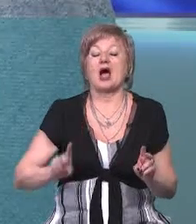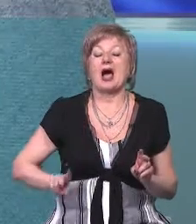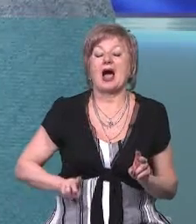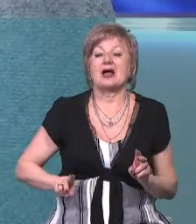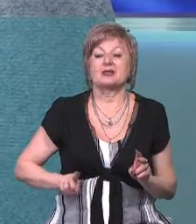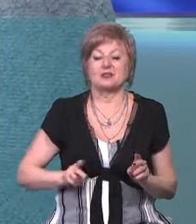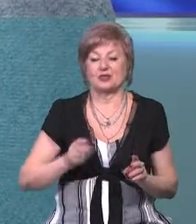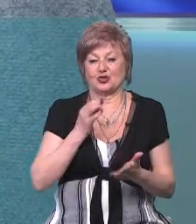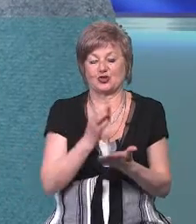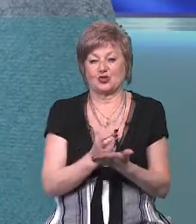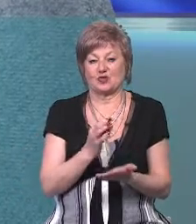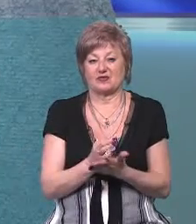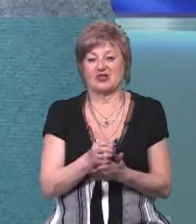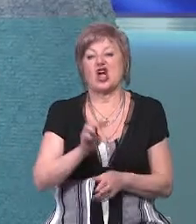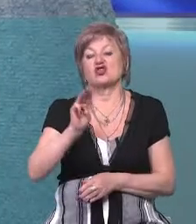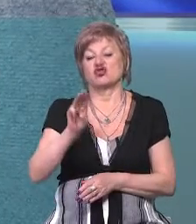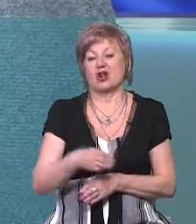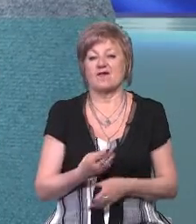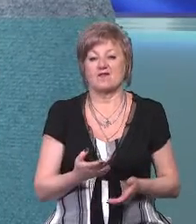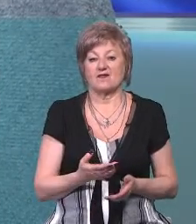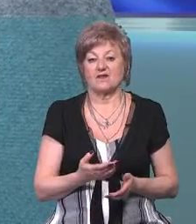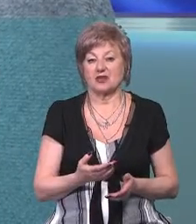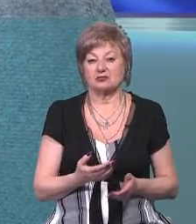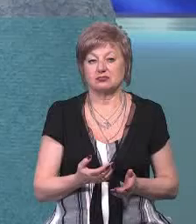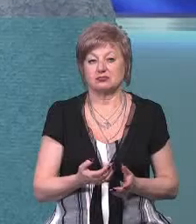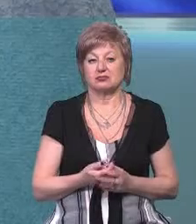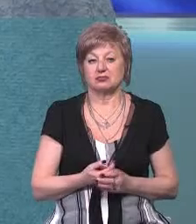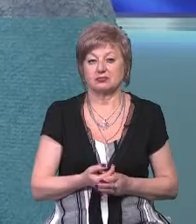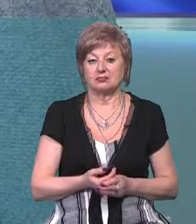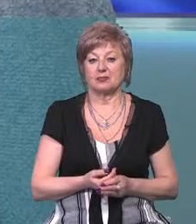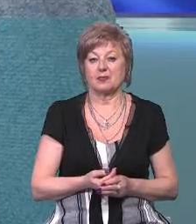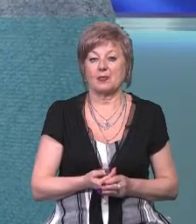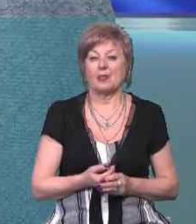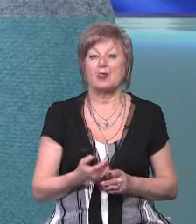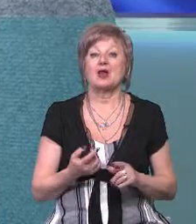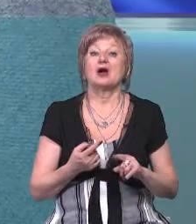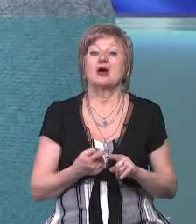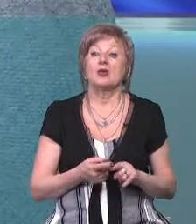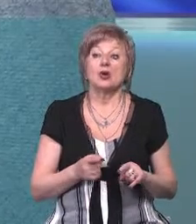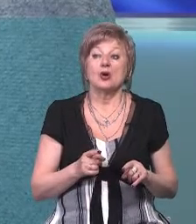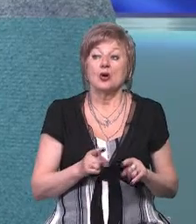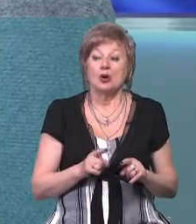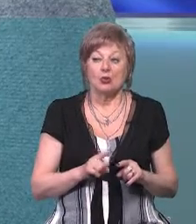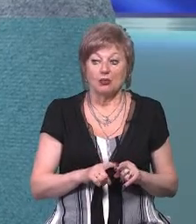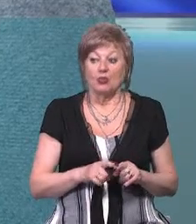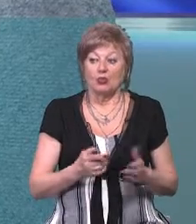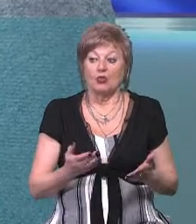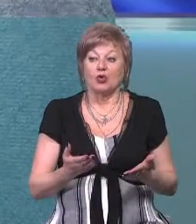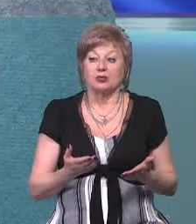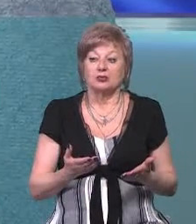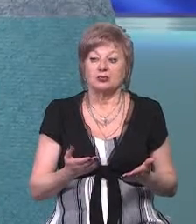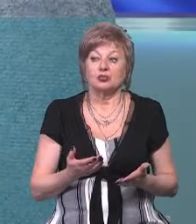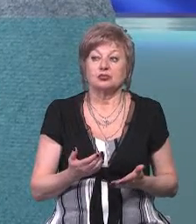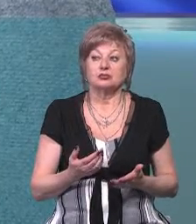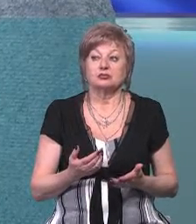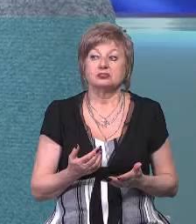адміністративна відповідальність, тобто це штрафи. А от таких от також він казав, що законодавчої бази такої на шостий рік війни